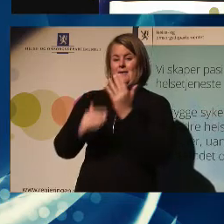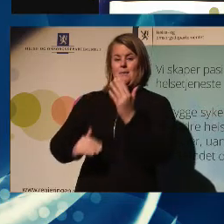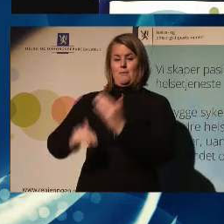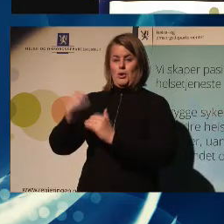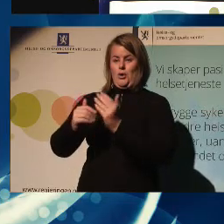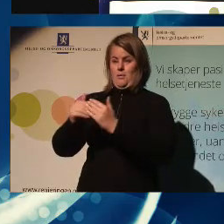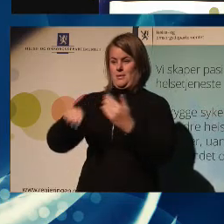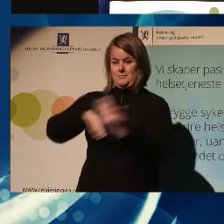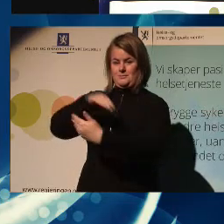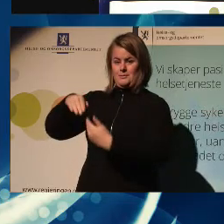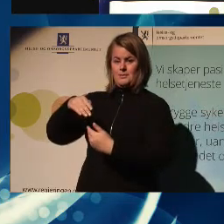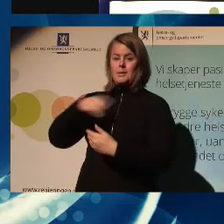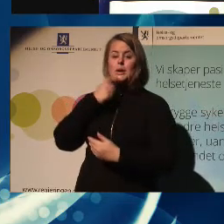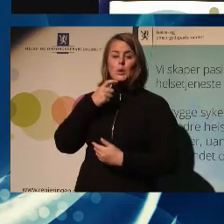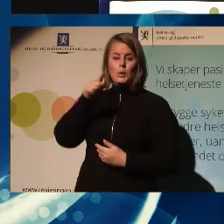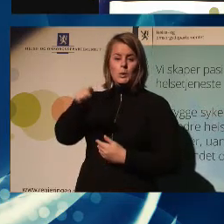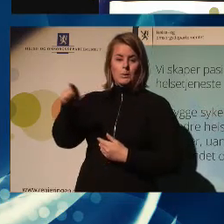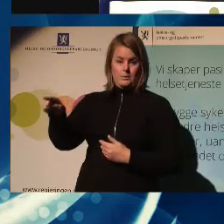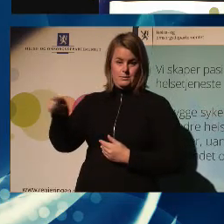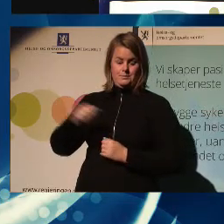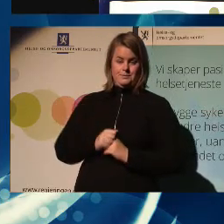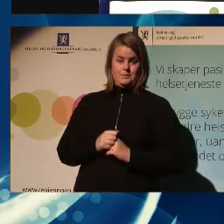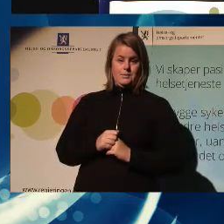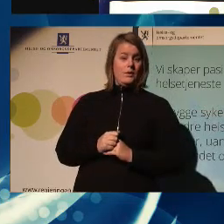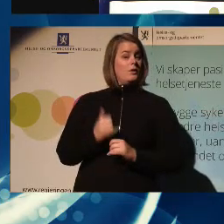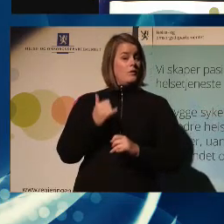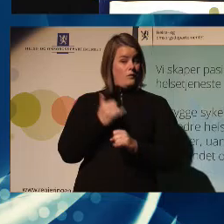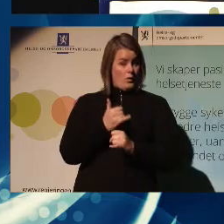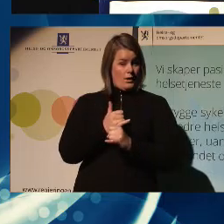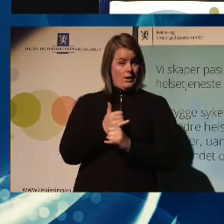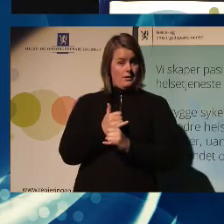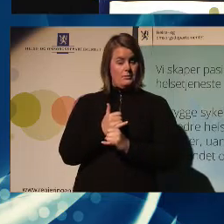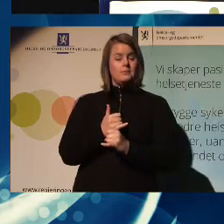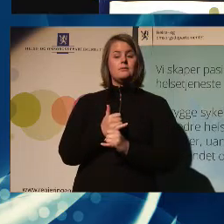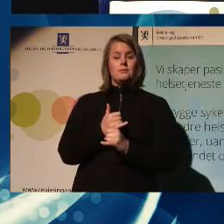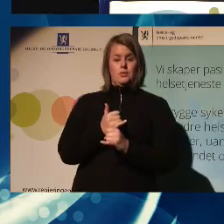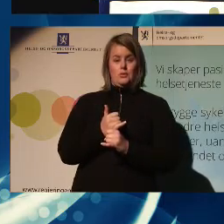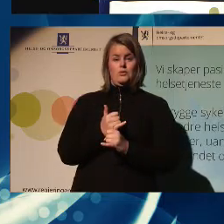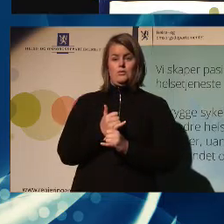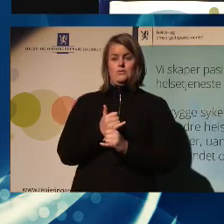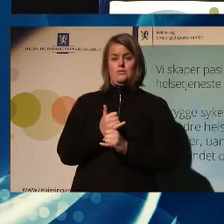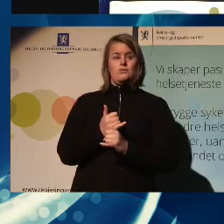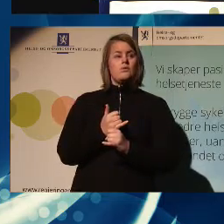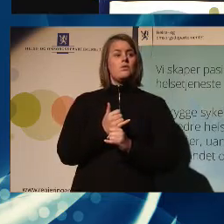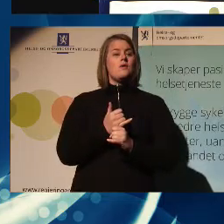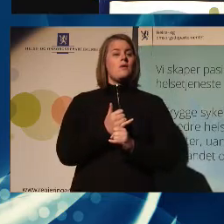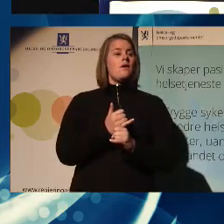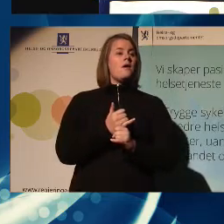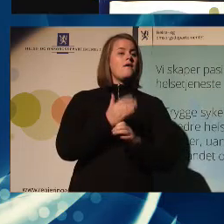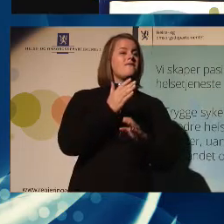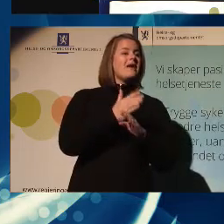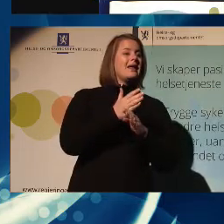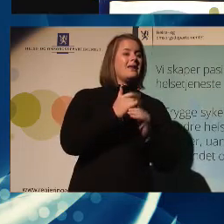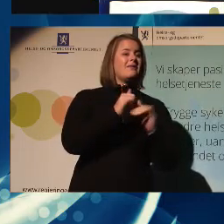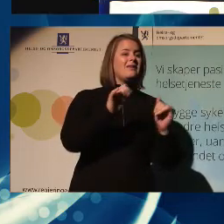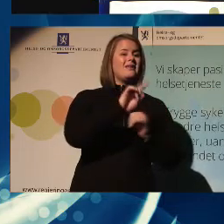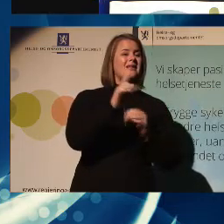rundt ungdom. Og det gjør vi ved å integrere dem i allerede eksisterende